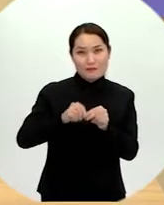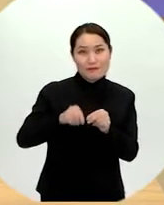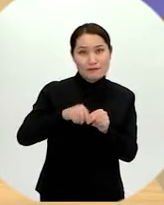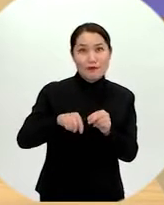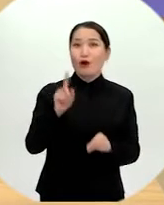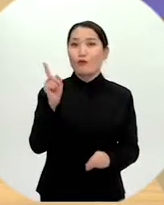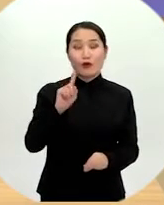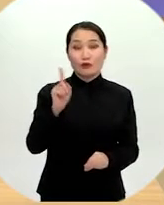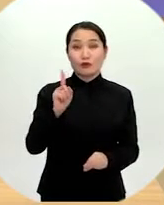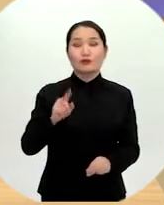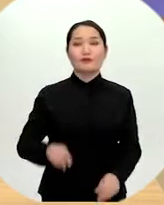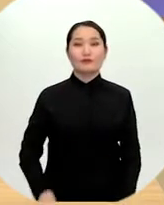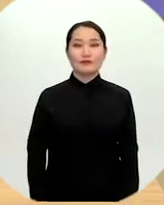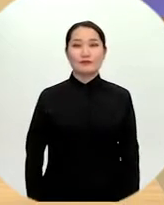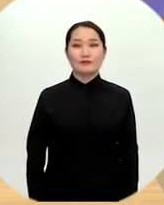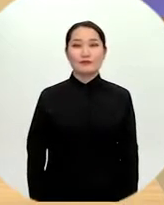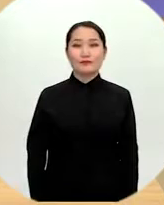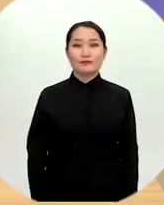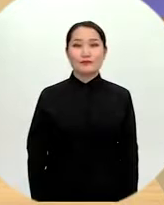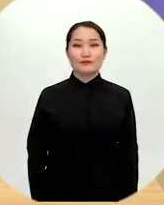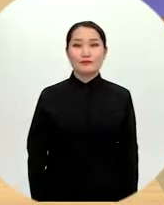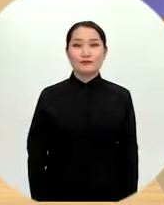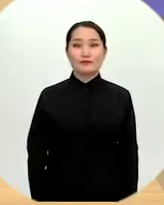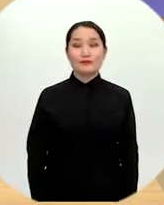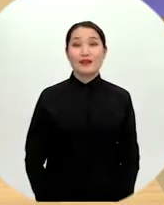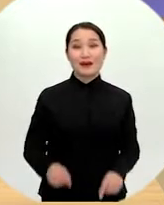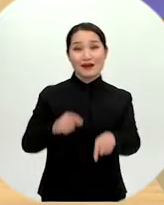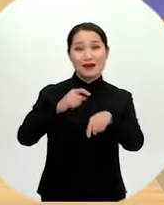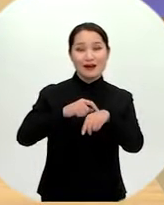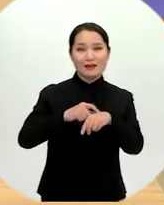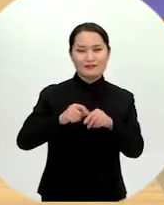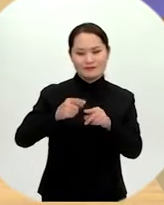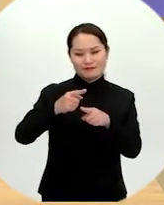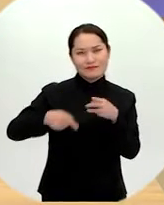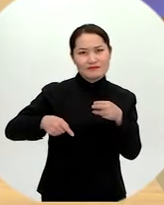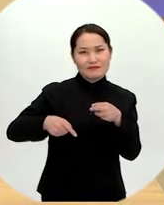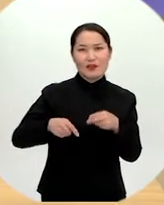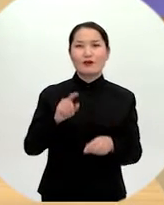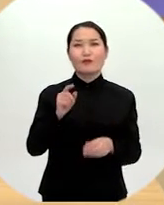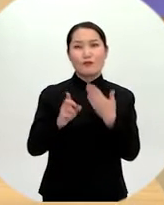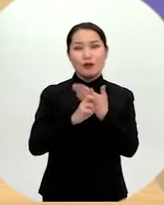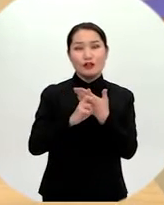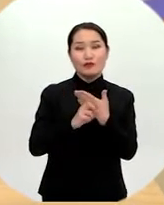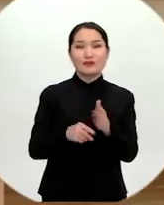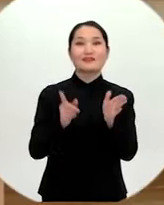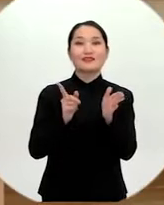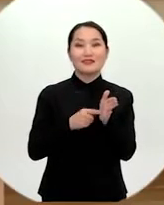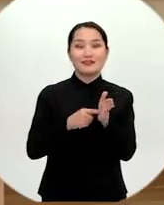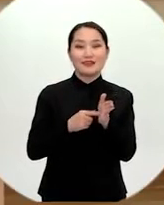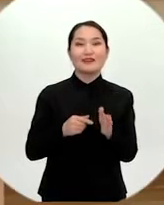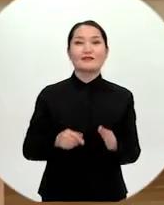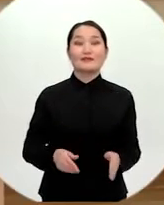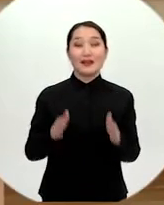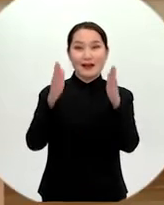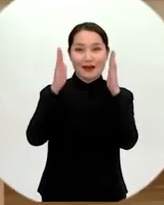тийм зориултын бос юм хийж болохгүй. За тэгээд хамгийн сүүлд нь гараа эсгэх одоо шалгалгаас маш болгоомжтой одоо